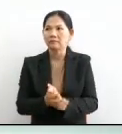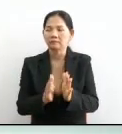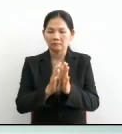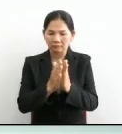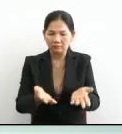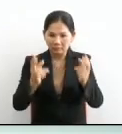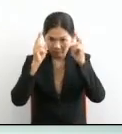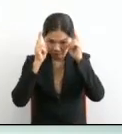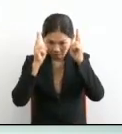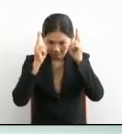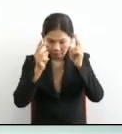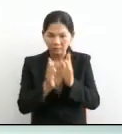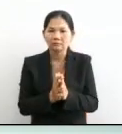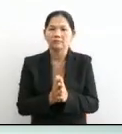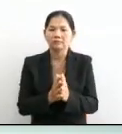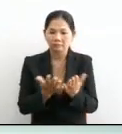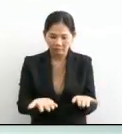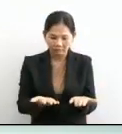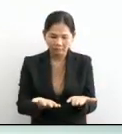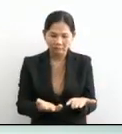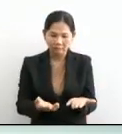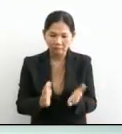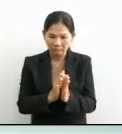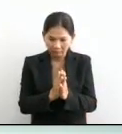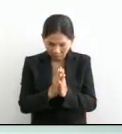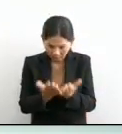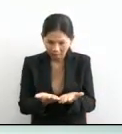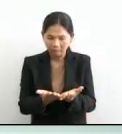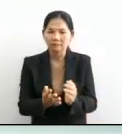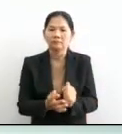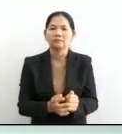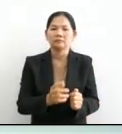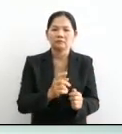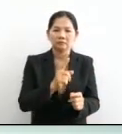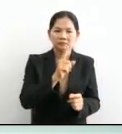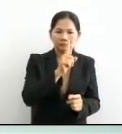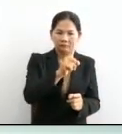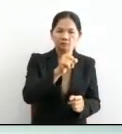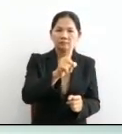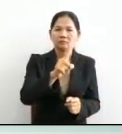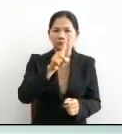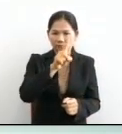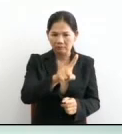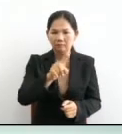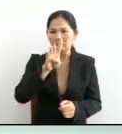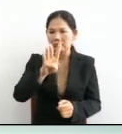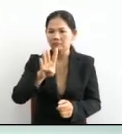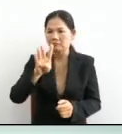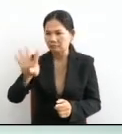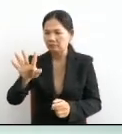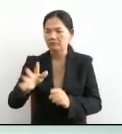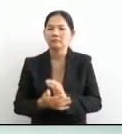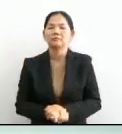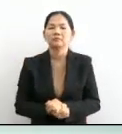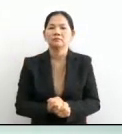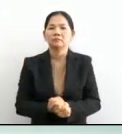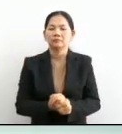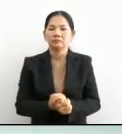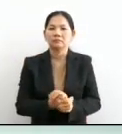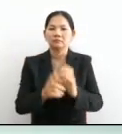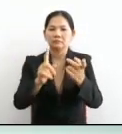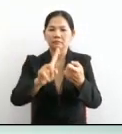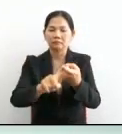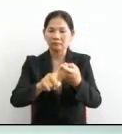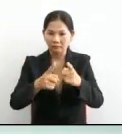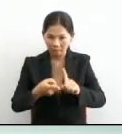sập hơi sạc cố con ăn bạc sập hơi sạc cố ta con chả lấy tầm po tí mười rưỡi sáng sập rằm nhà con chả con ăn bạc tiêm tuột